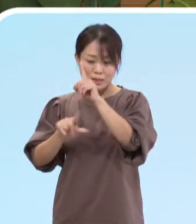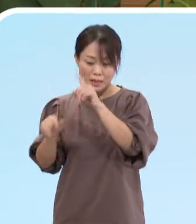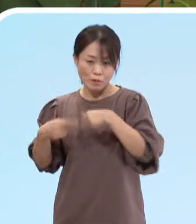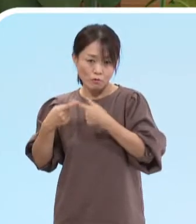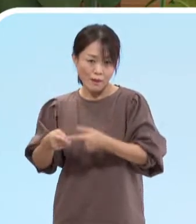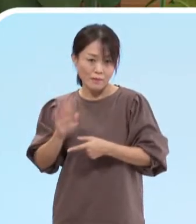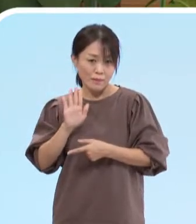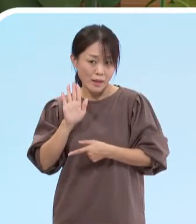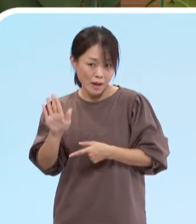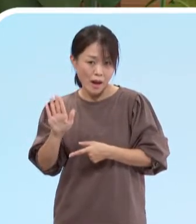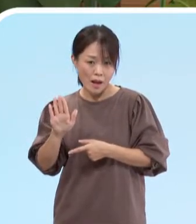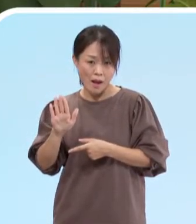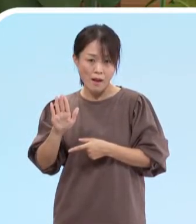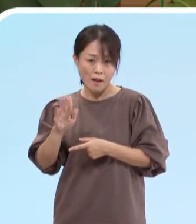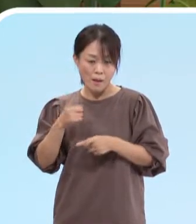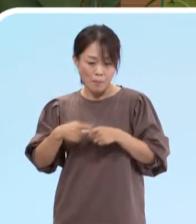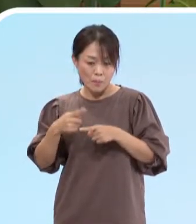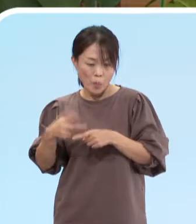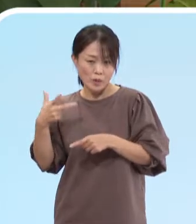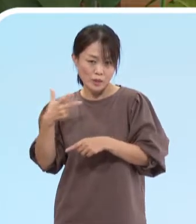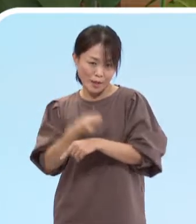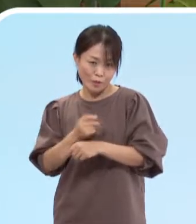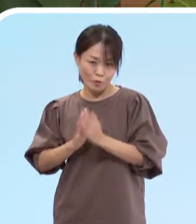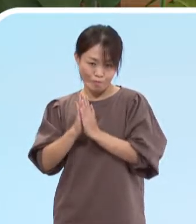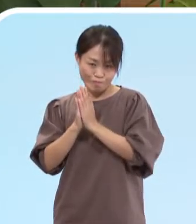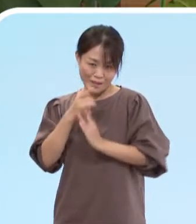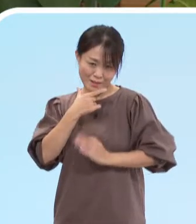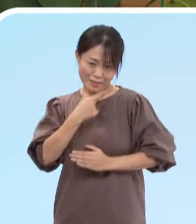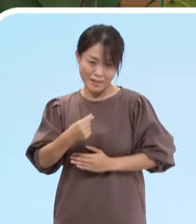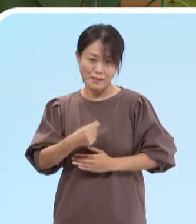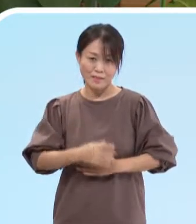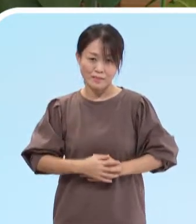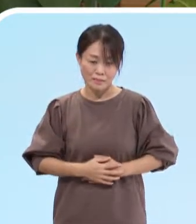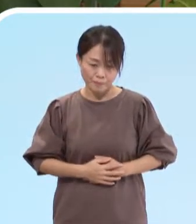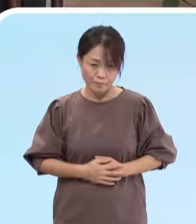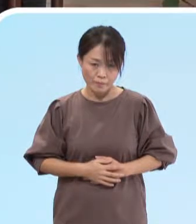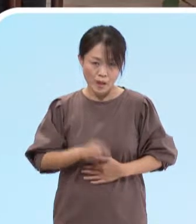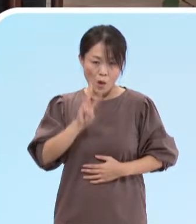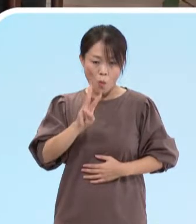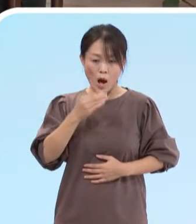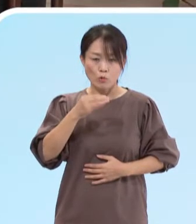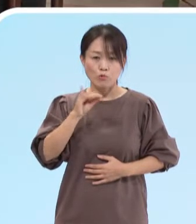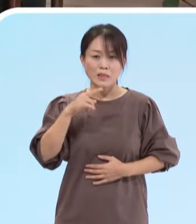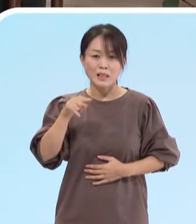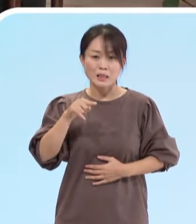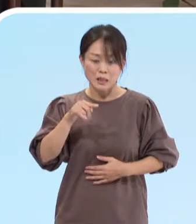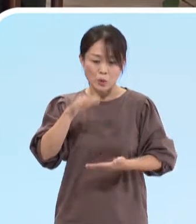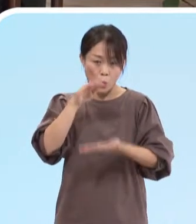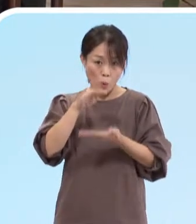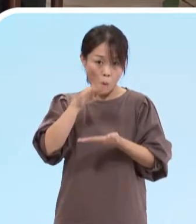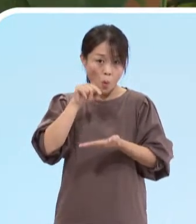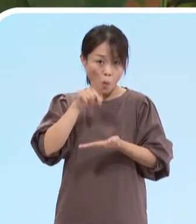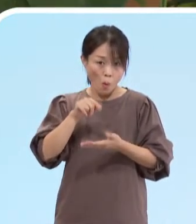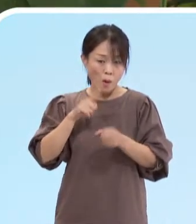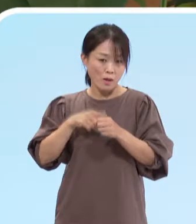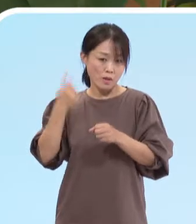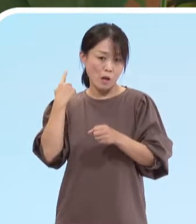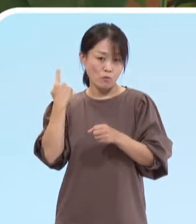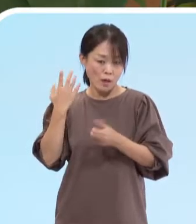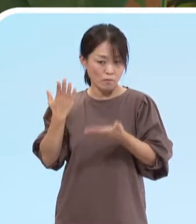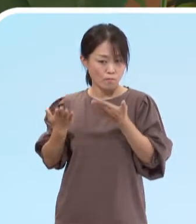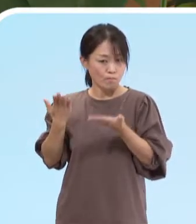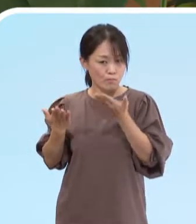に入ってからですね、順次接種していただければ助かるかなと思っております。 はい、 ワクチンの供給量としてはですね、昨年